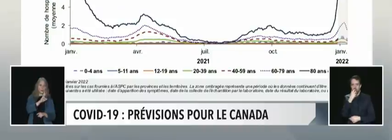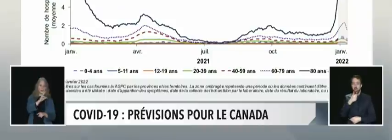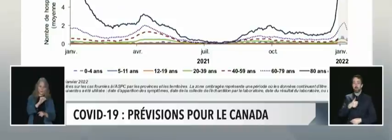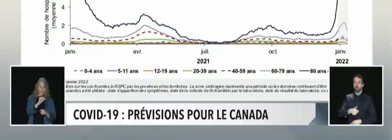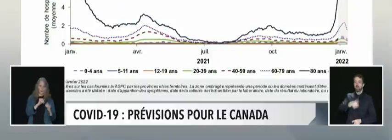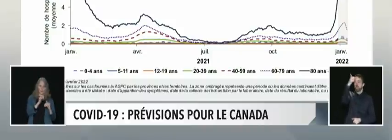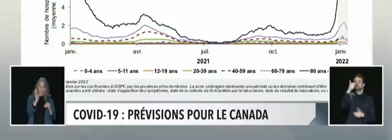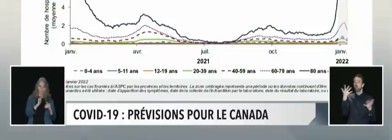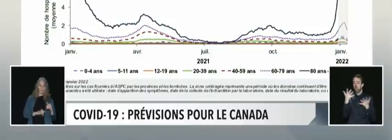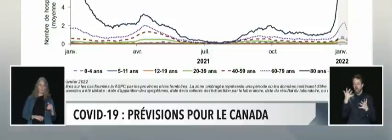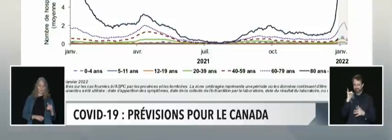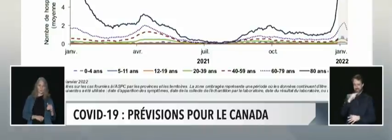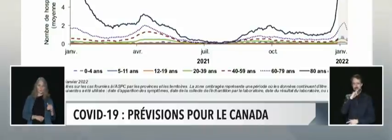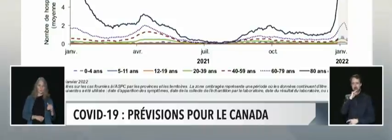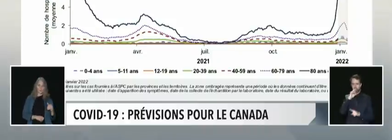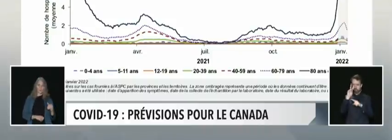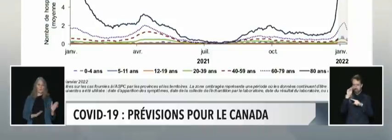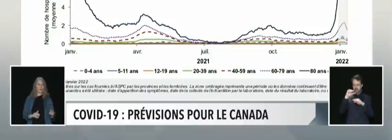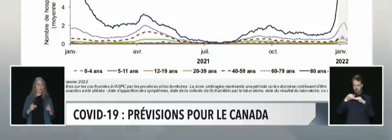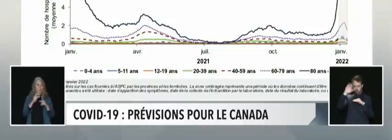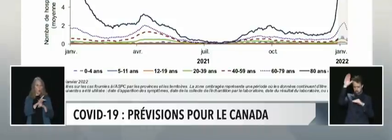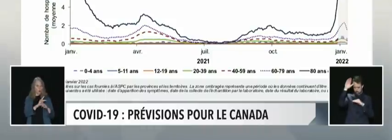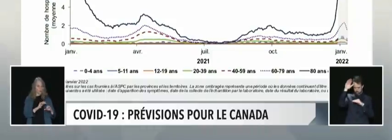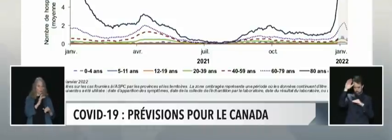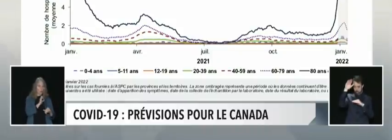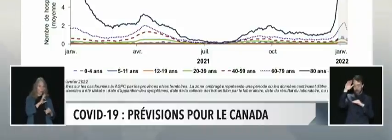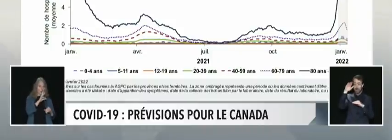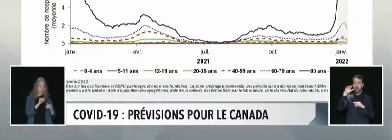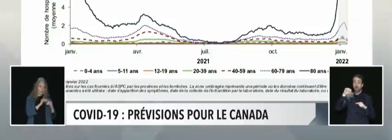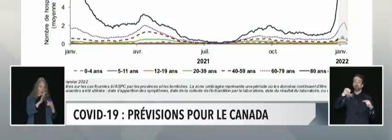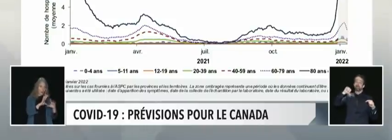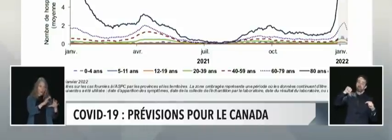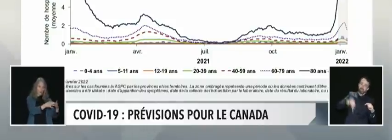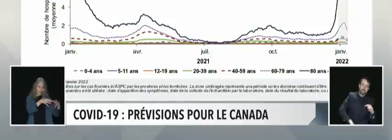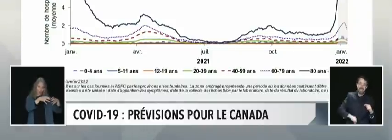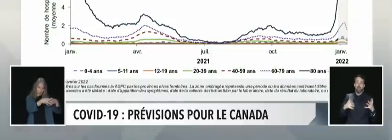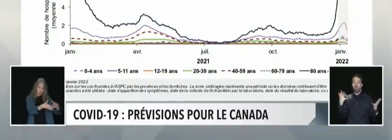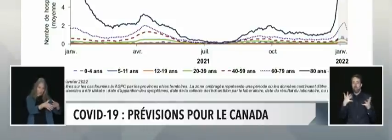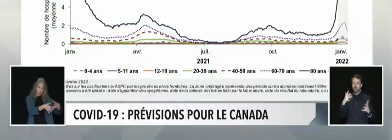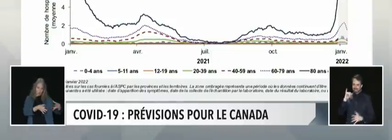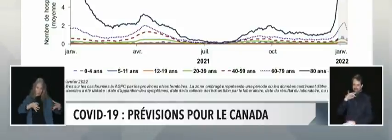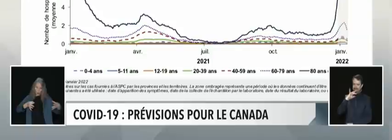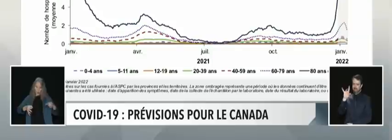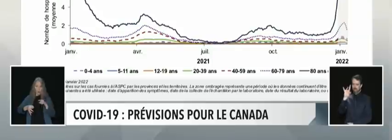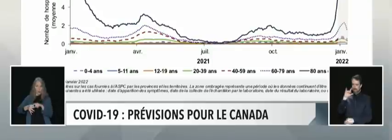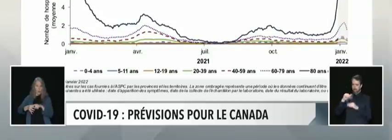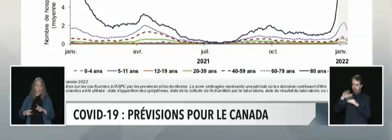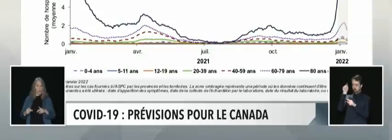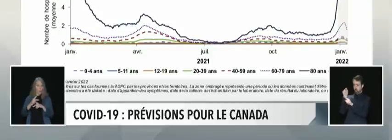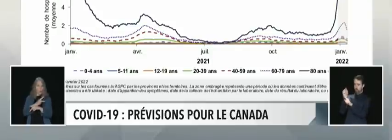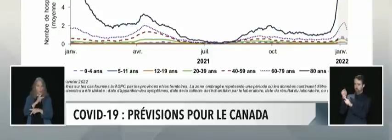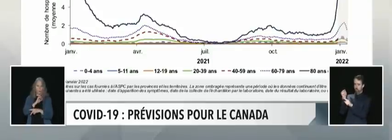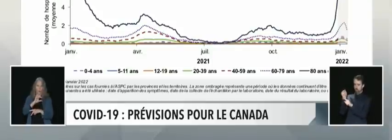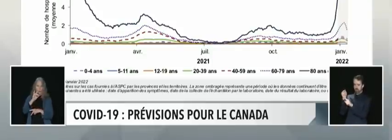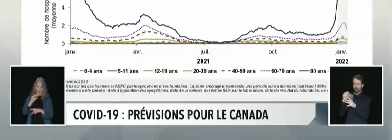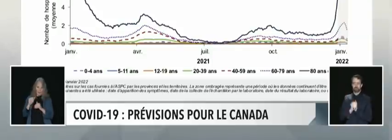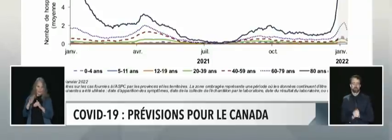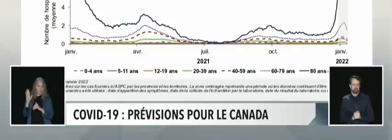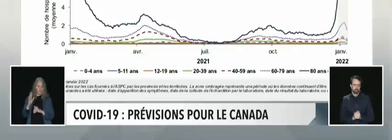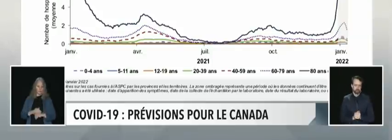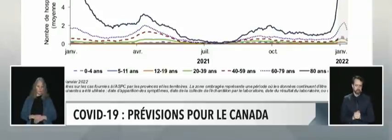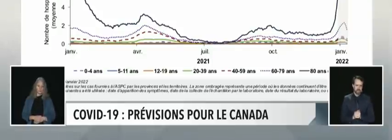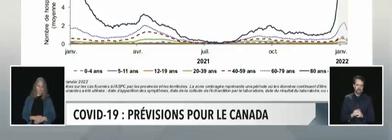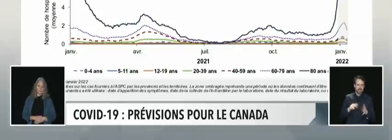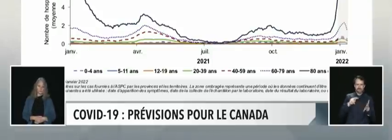chez les adultes de 60 ans et plus et particulièrement chez eux de 80 ans et plus. En fin de compte,